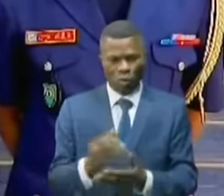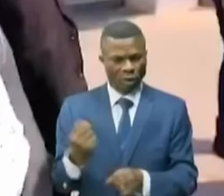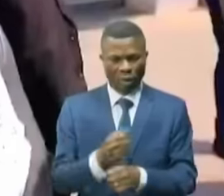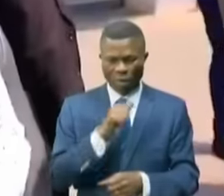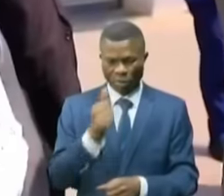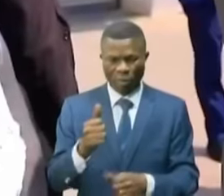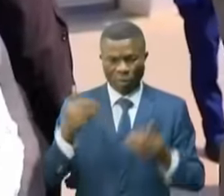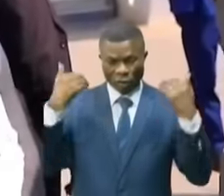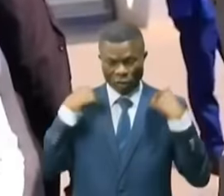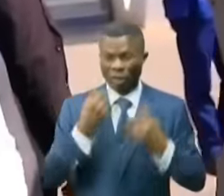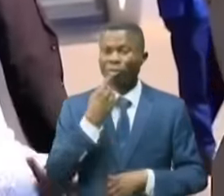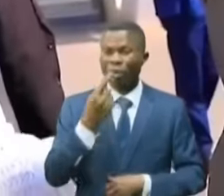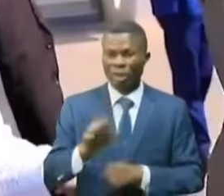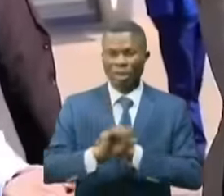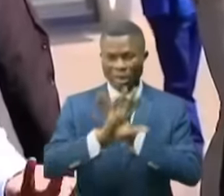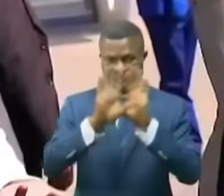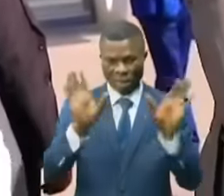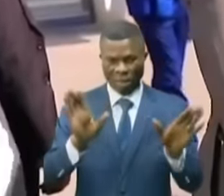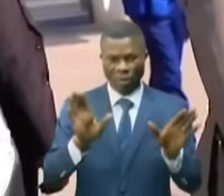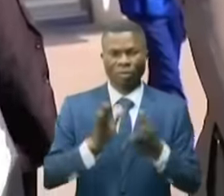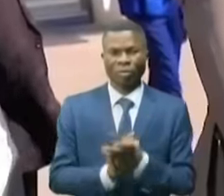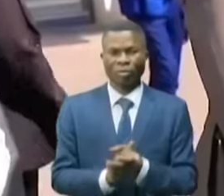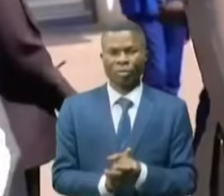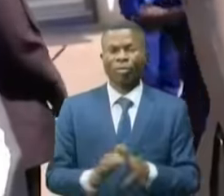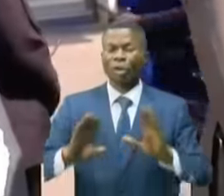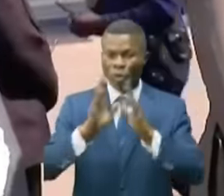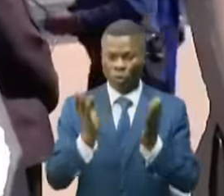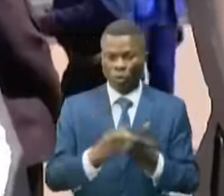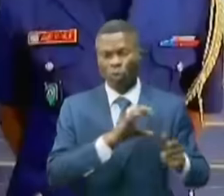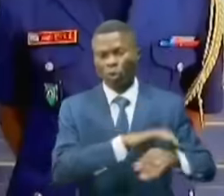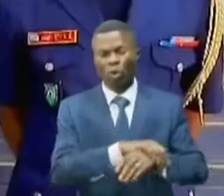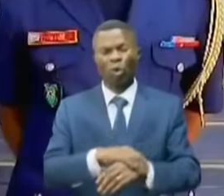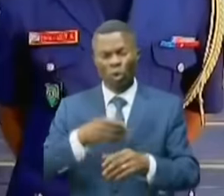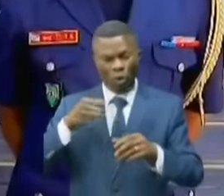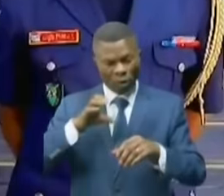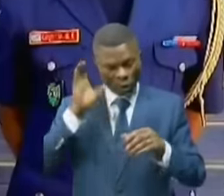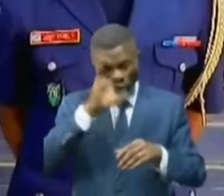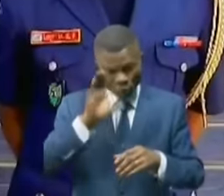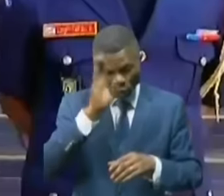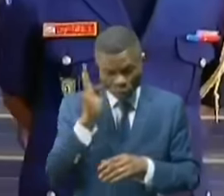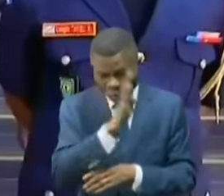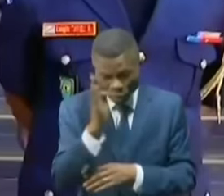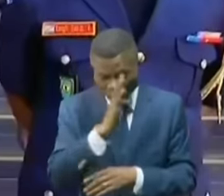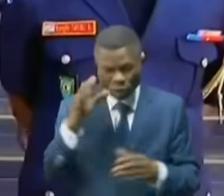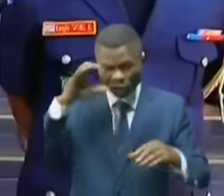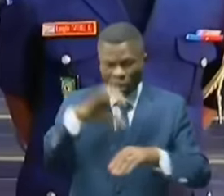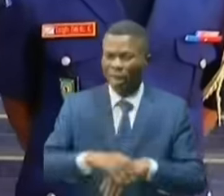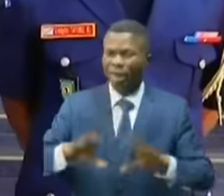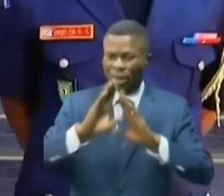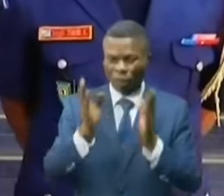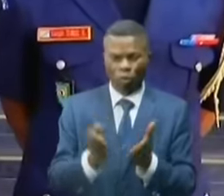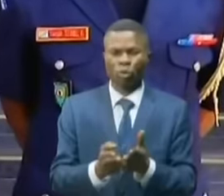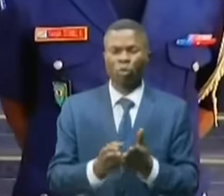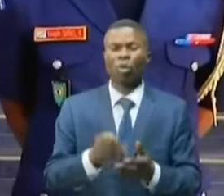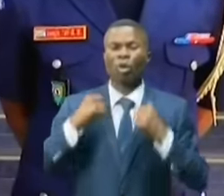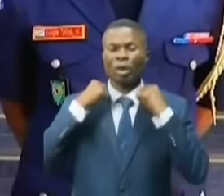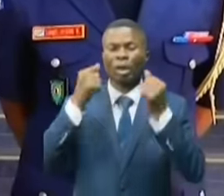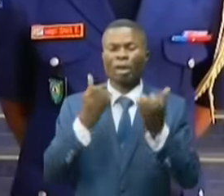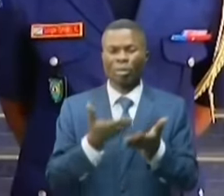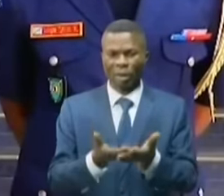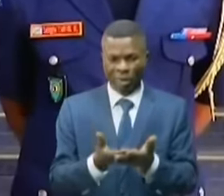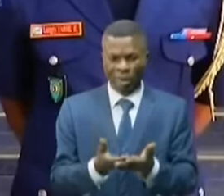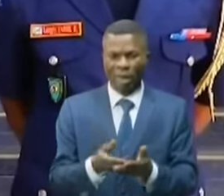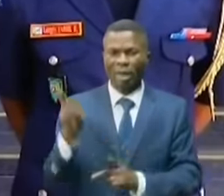l'autorité vient de le dire. Ils seront traqués jusqu'à leur dernier retranchement. Il a appelé la population à continuer à